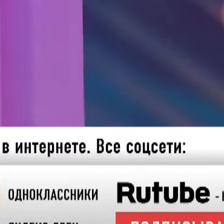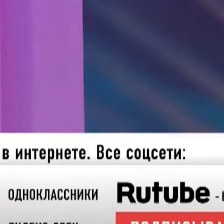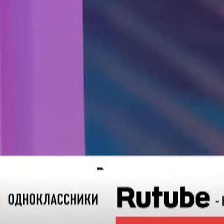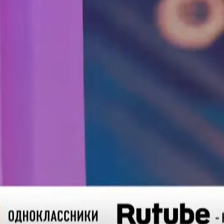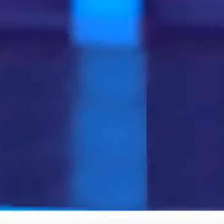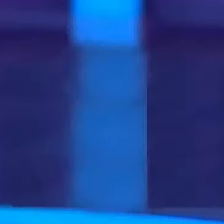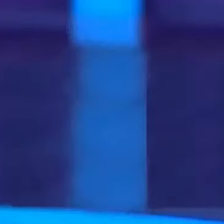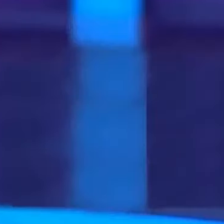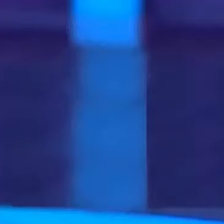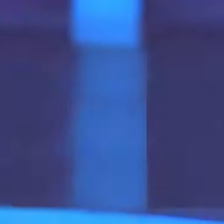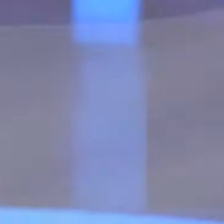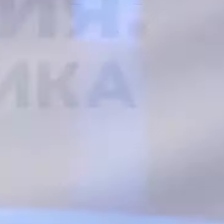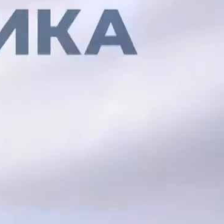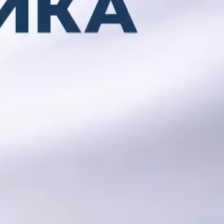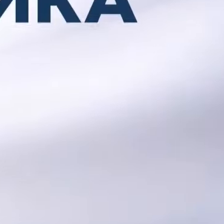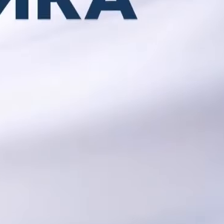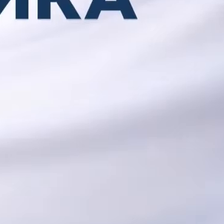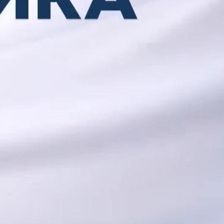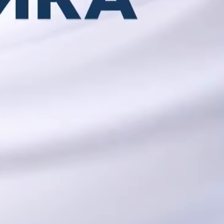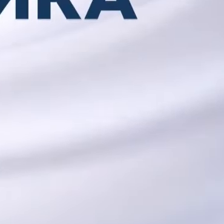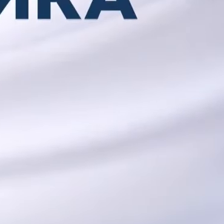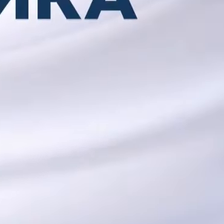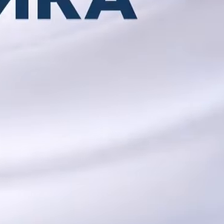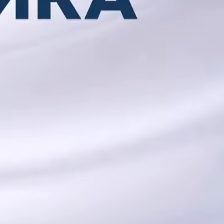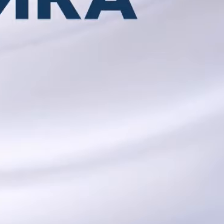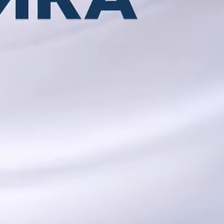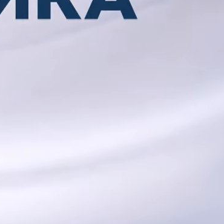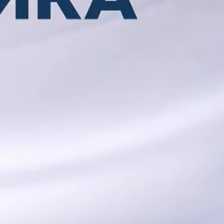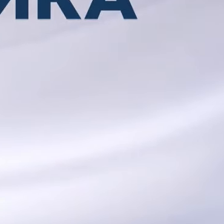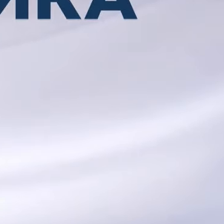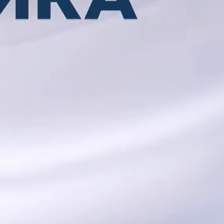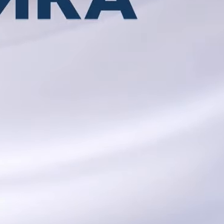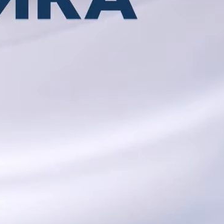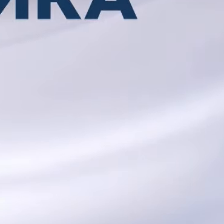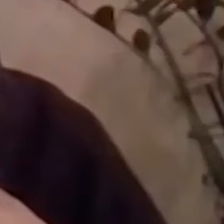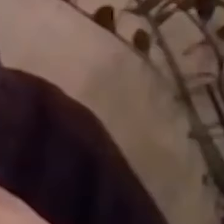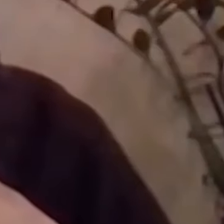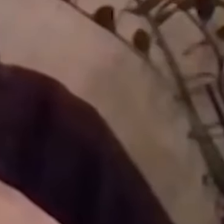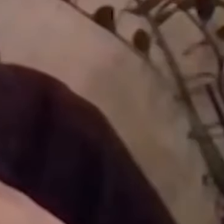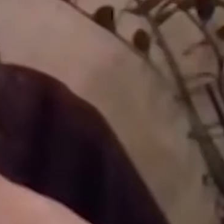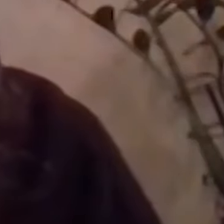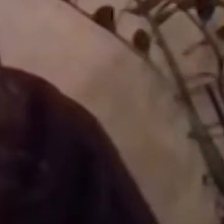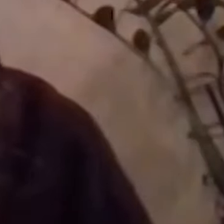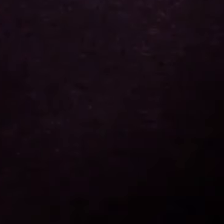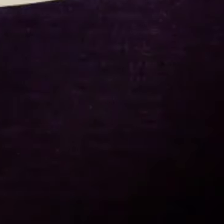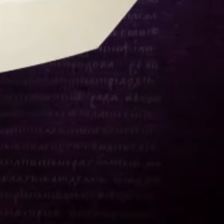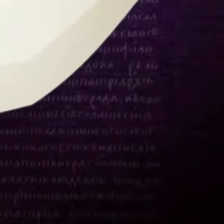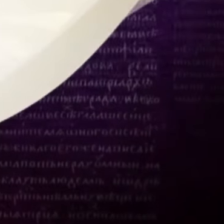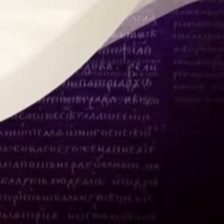коротко. Сегодня в 8 вечера. Прямая линия. Ответ священника.